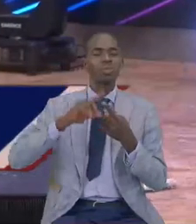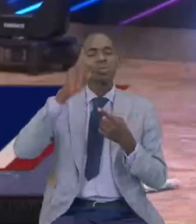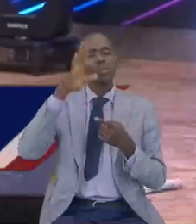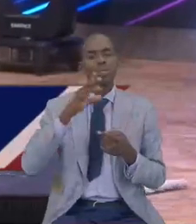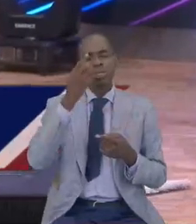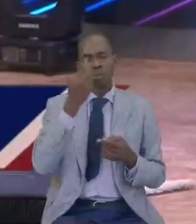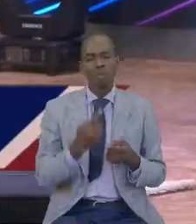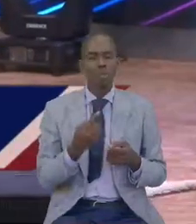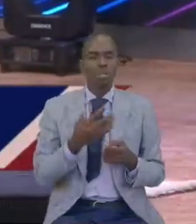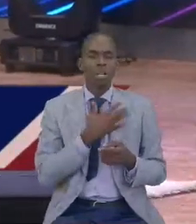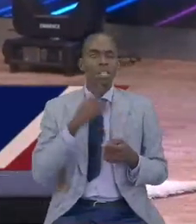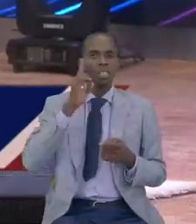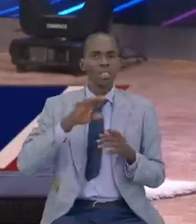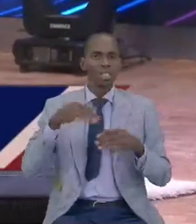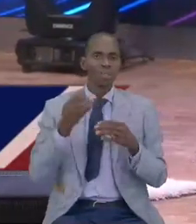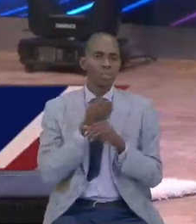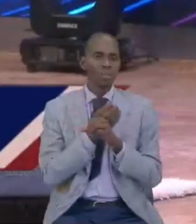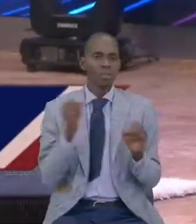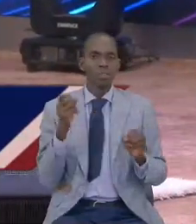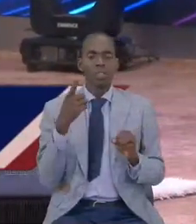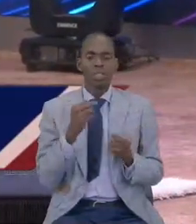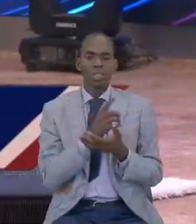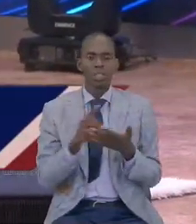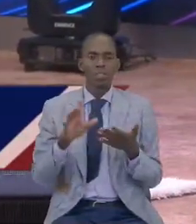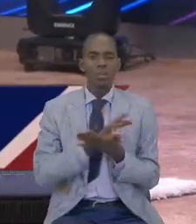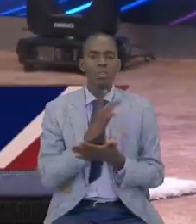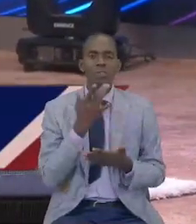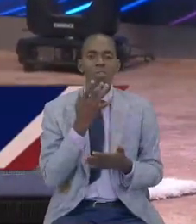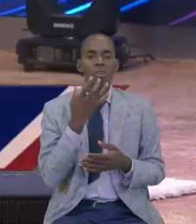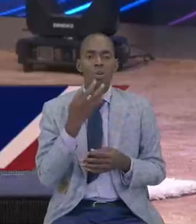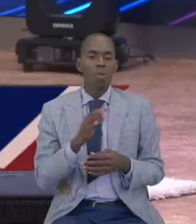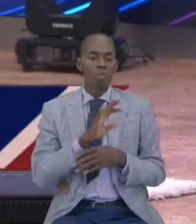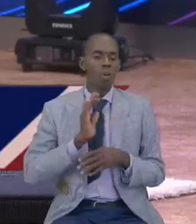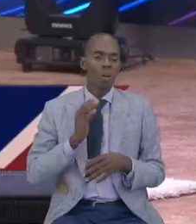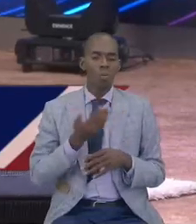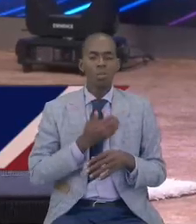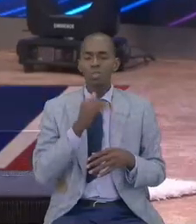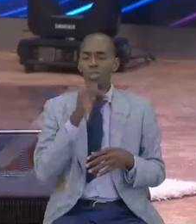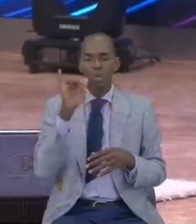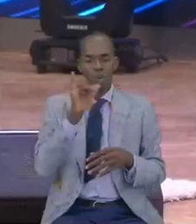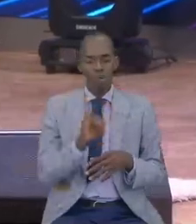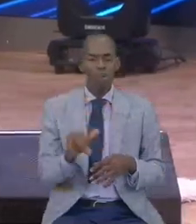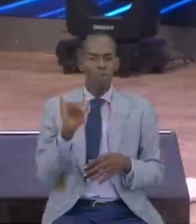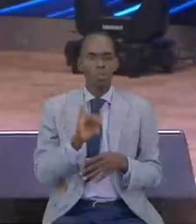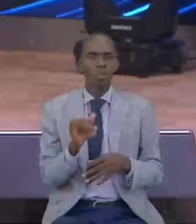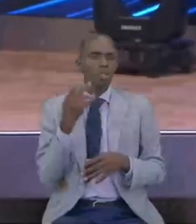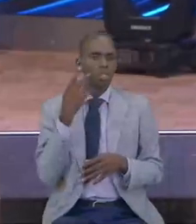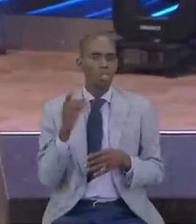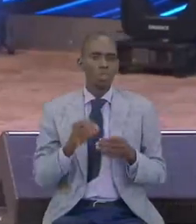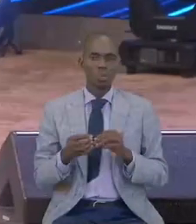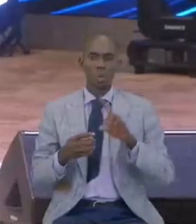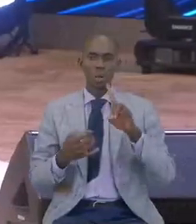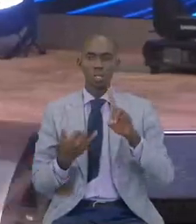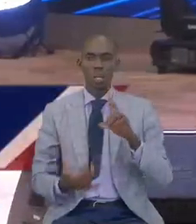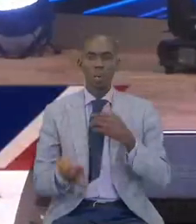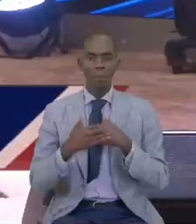donne la faveur divine de notre Seigneur singulier. Revenons au premier point alors. Nous voyons donc